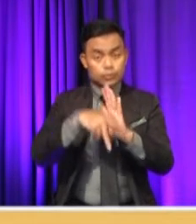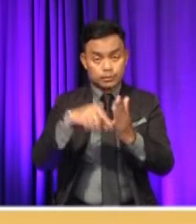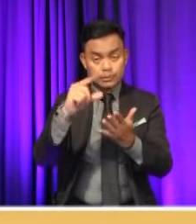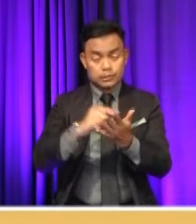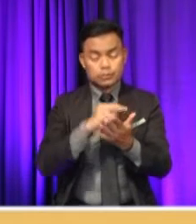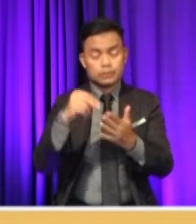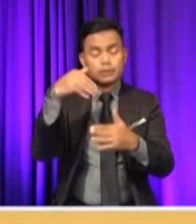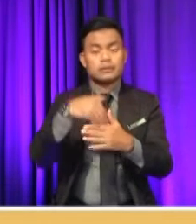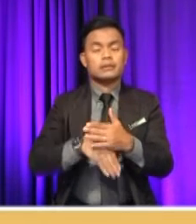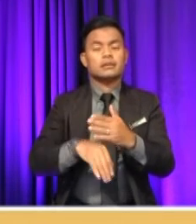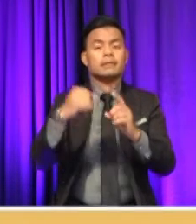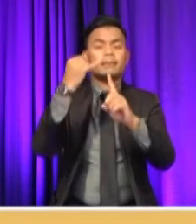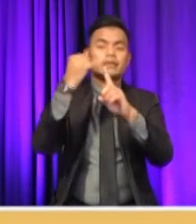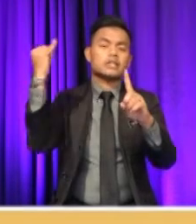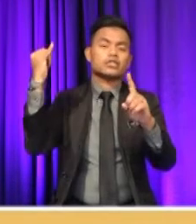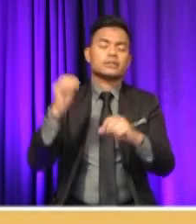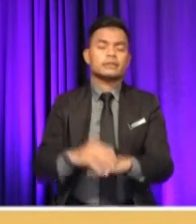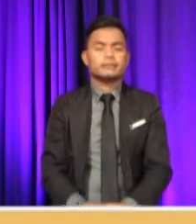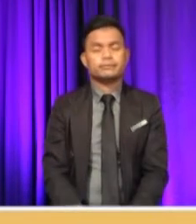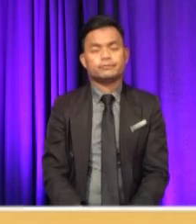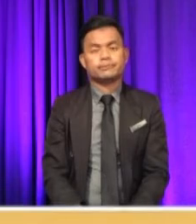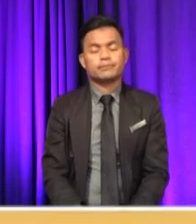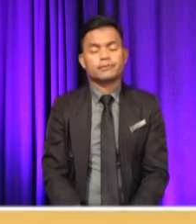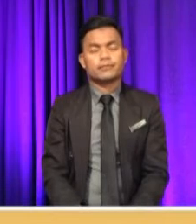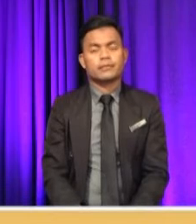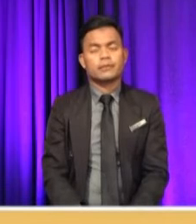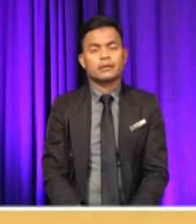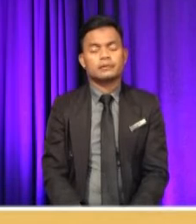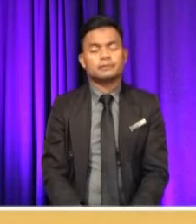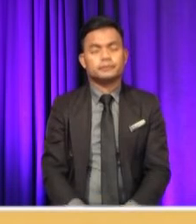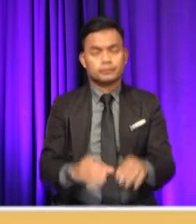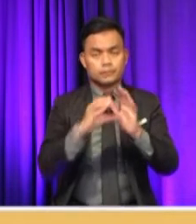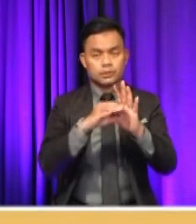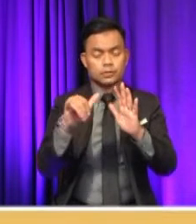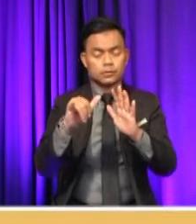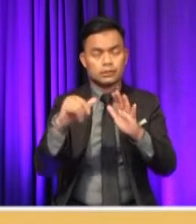pneumatik dalam industri. Okey, sebab dibuat kerja-kerja ringan kan. Okey, so contohnya yang